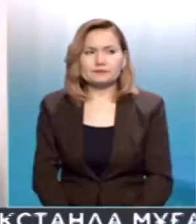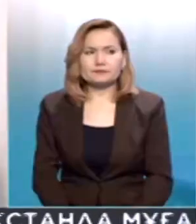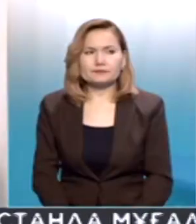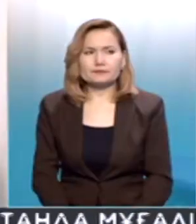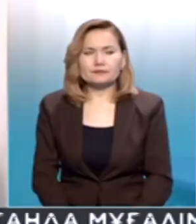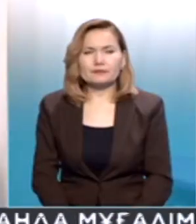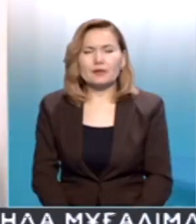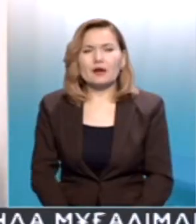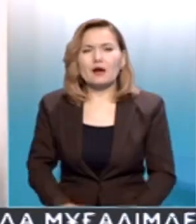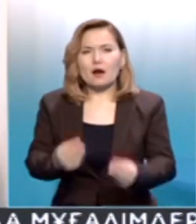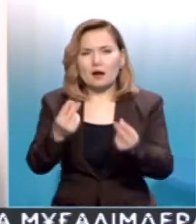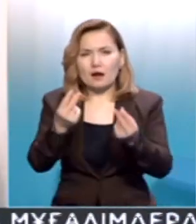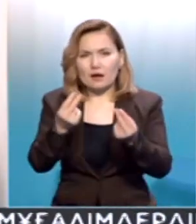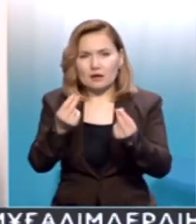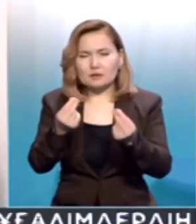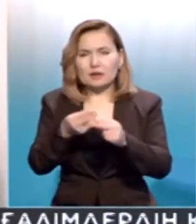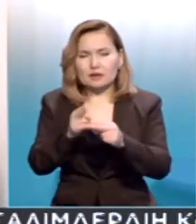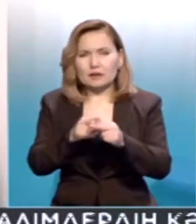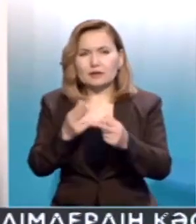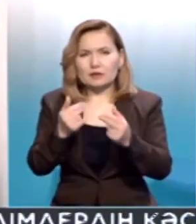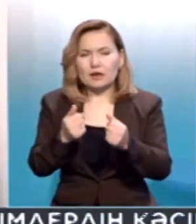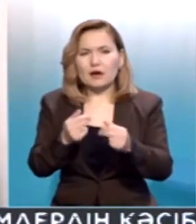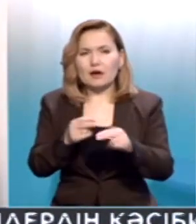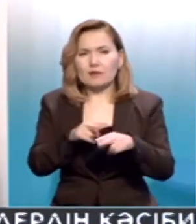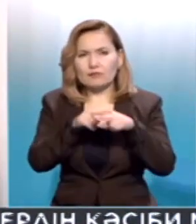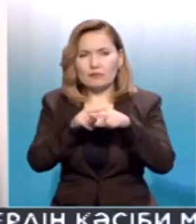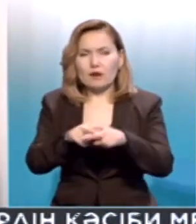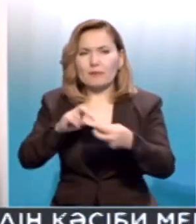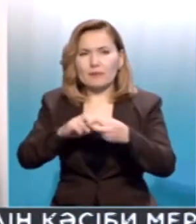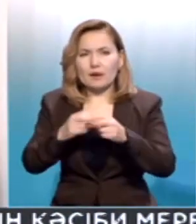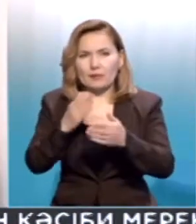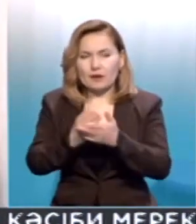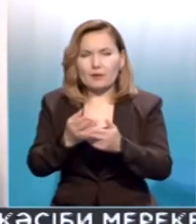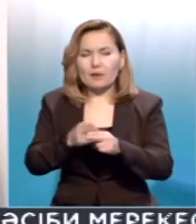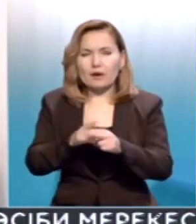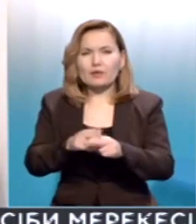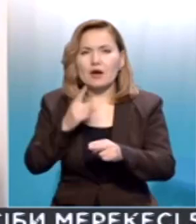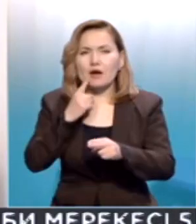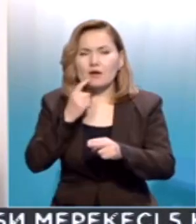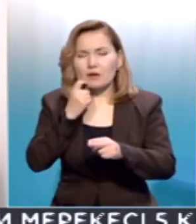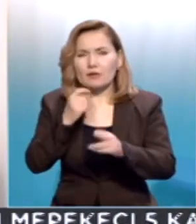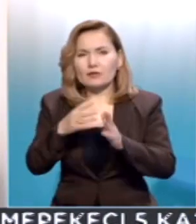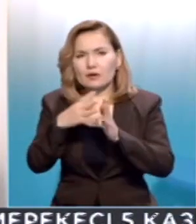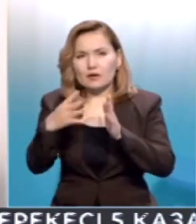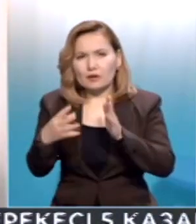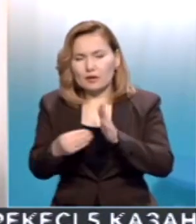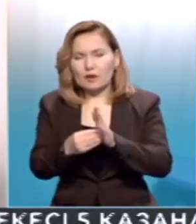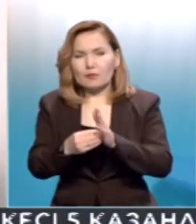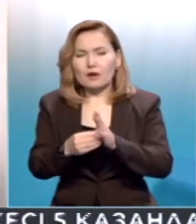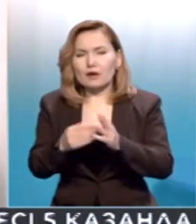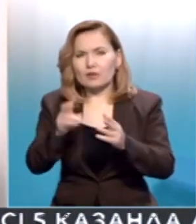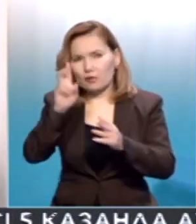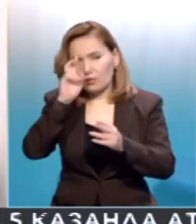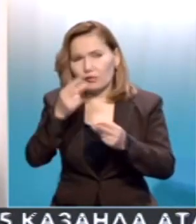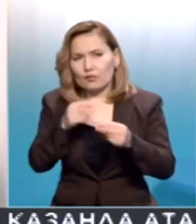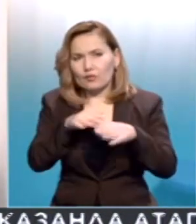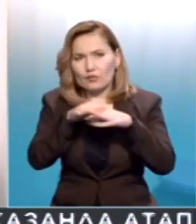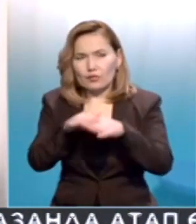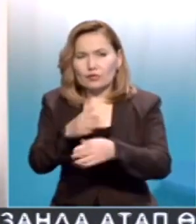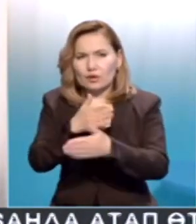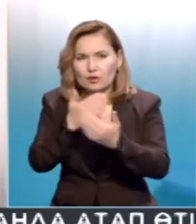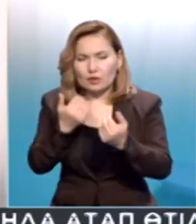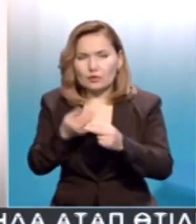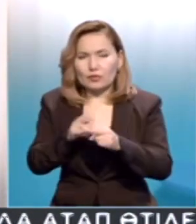Барлық мәселе қаражатқа кеп тіреліп отырғандықтан аналық қант қызылшасына осы уақытқа дейін субсидия төленбей келе жатыр. Ол аналық қызылшасы бір